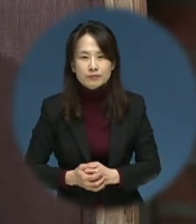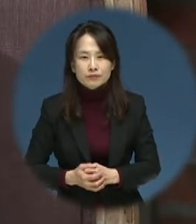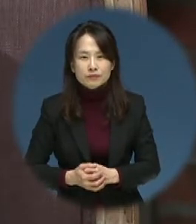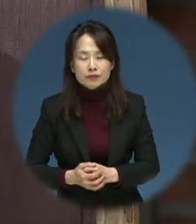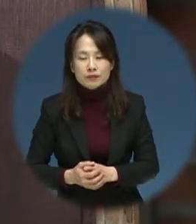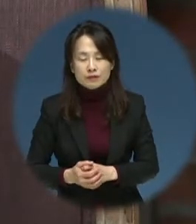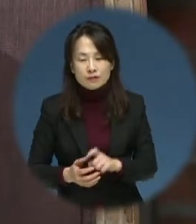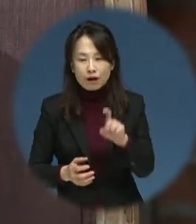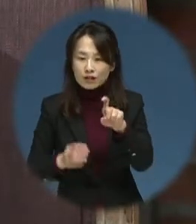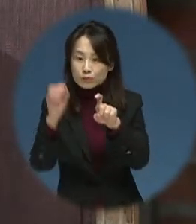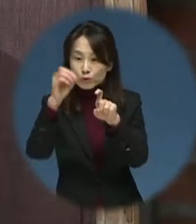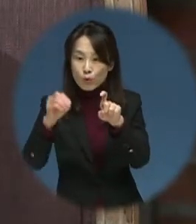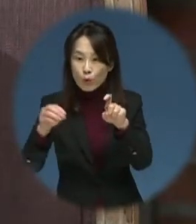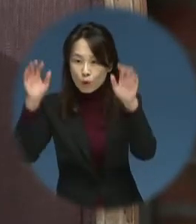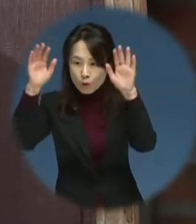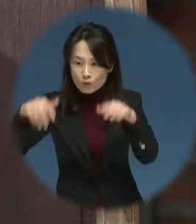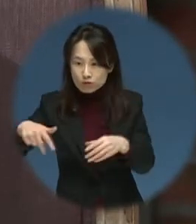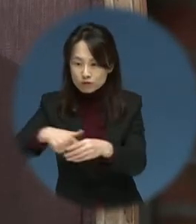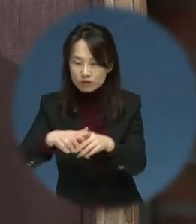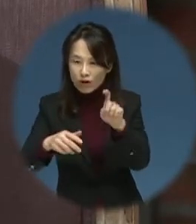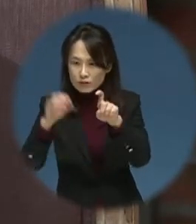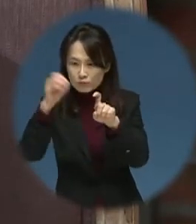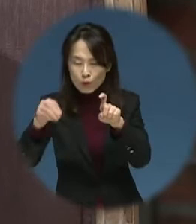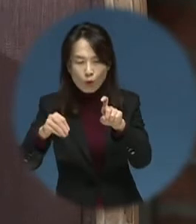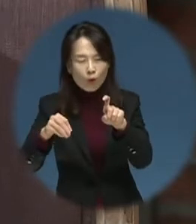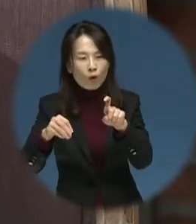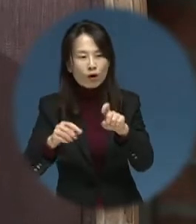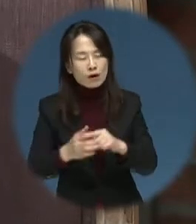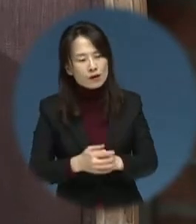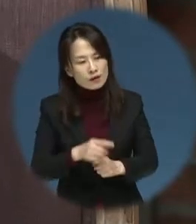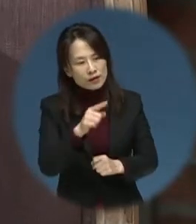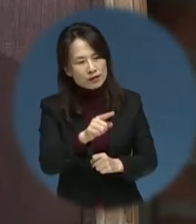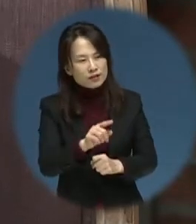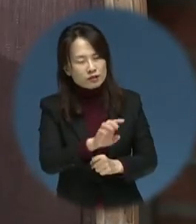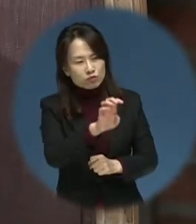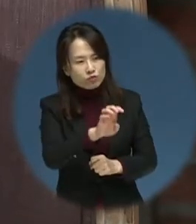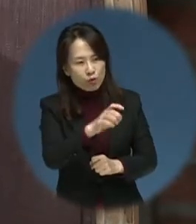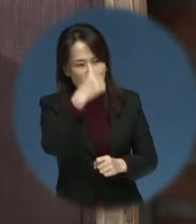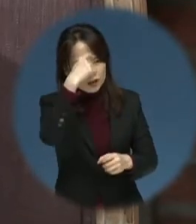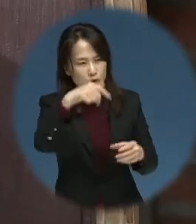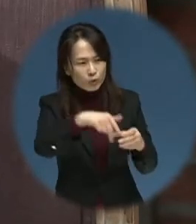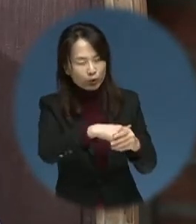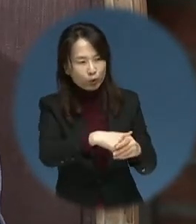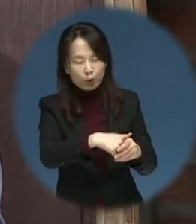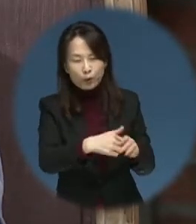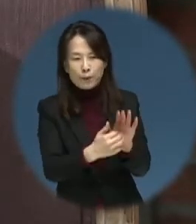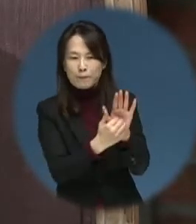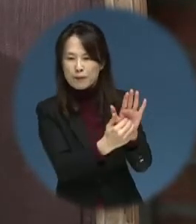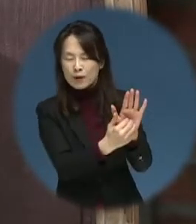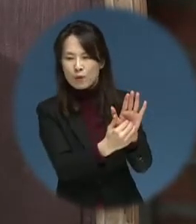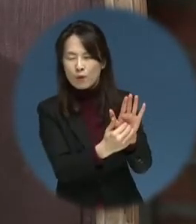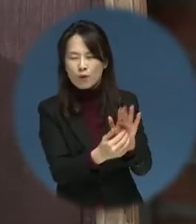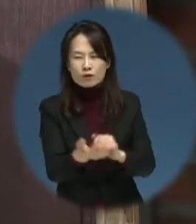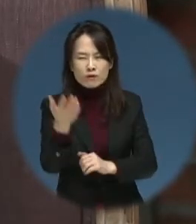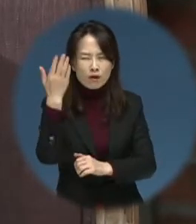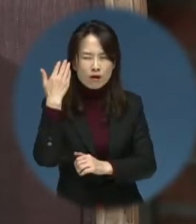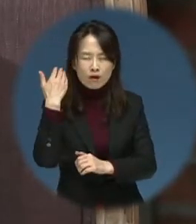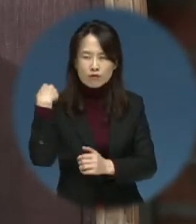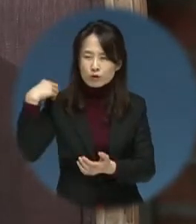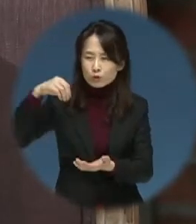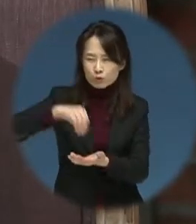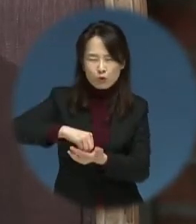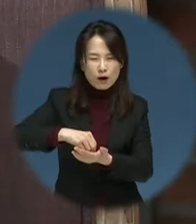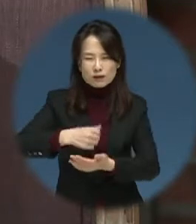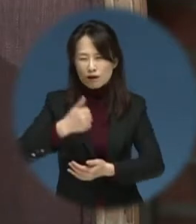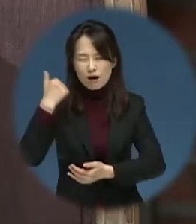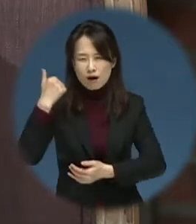때문이다. 지금이라도 서구의 바이러스를 물리치고 중세의 화려했던 이슬람 시기로 돌아가자 이런 주장하는 사람들이